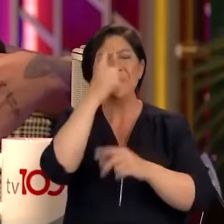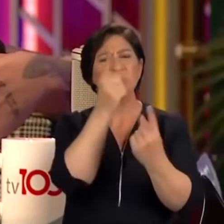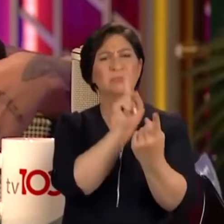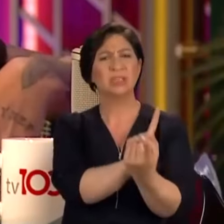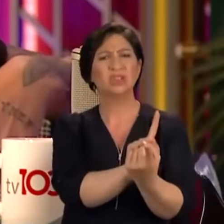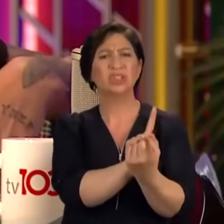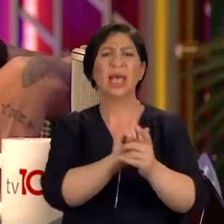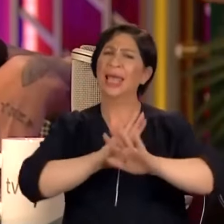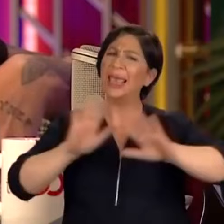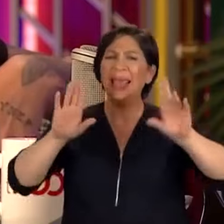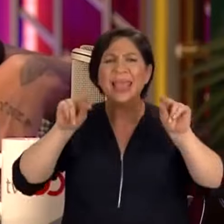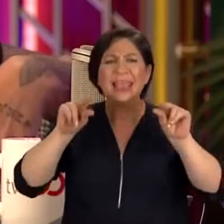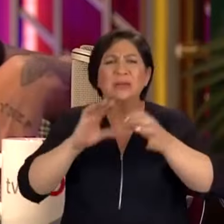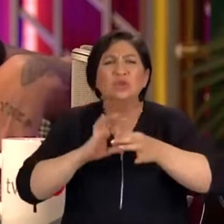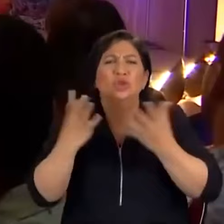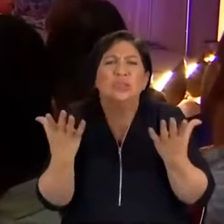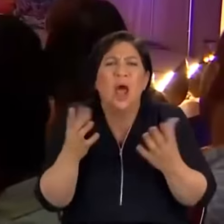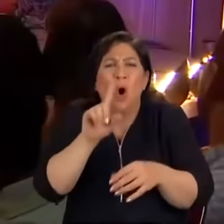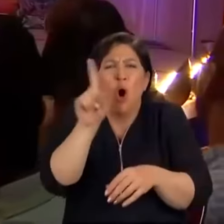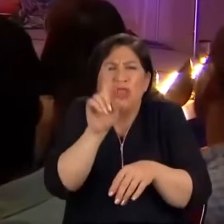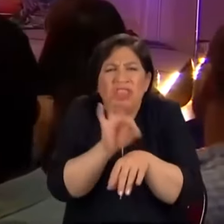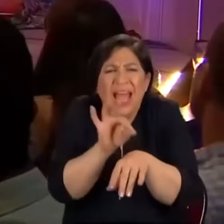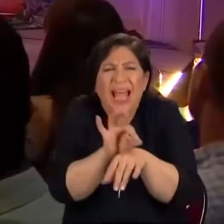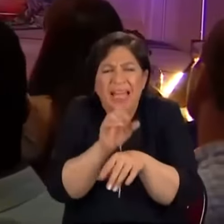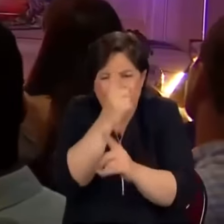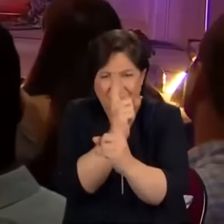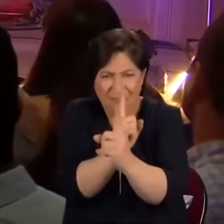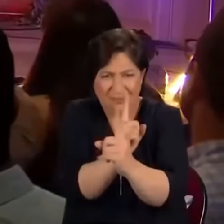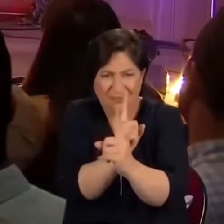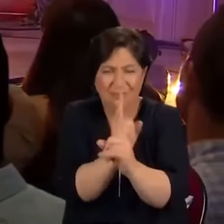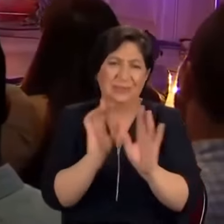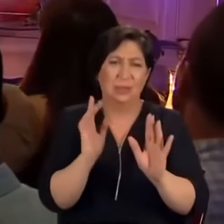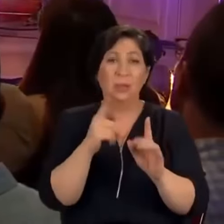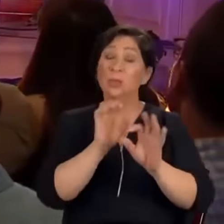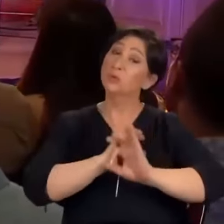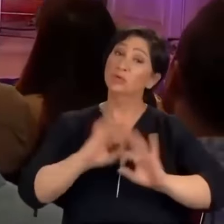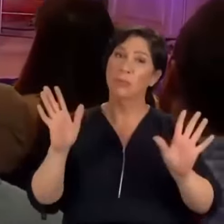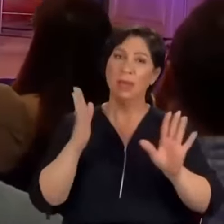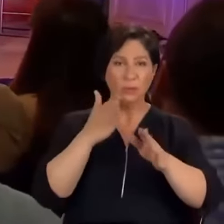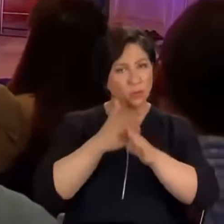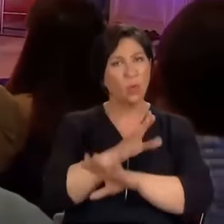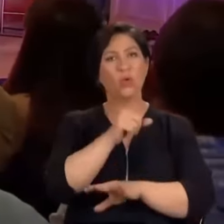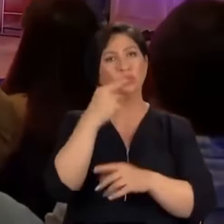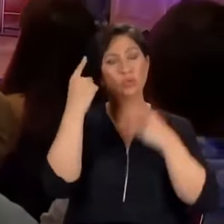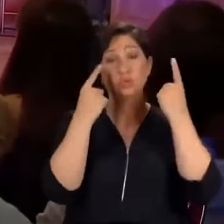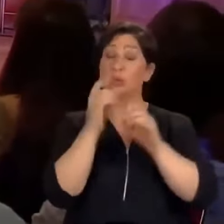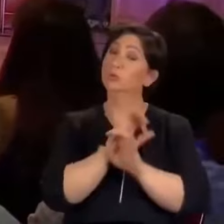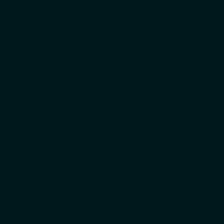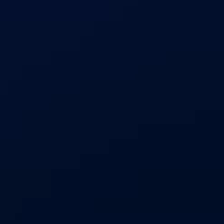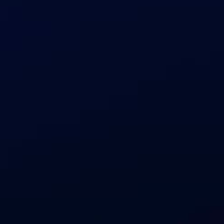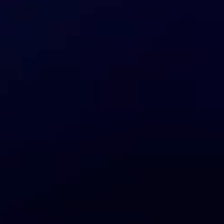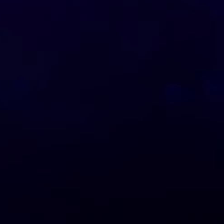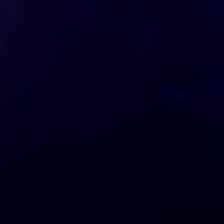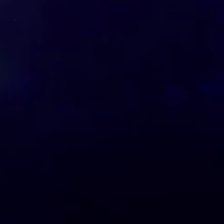kaldığımızda Bu da bana çok hoş geliyor çözebiliriz 10 dakika yalnız Biz kalalım bu bana NEF gyor nefis geliyor bu bu düşünce bana nefis